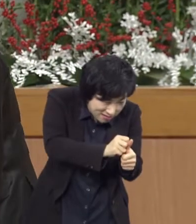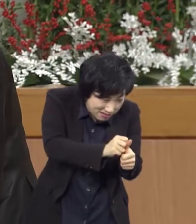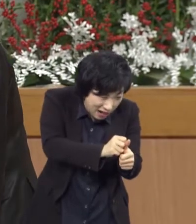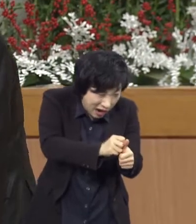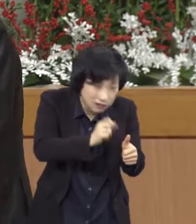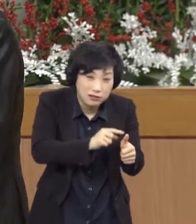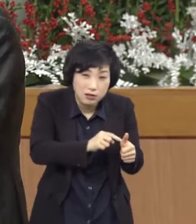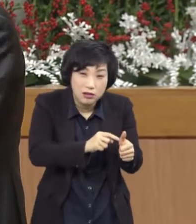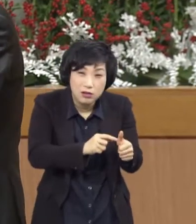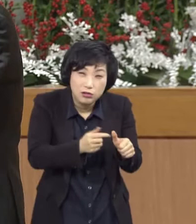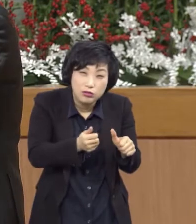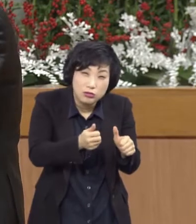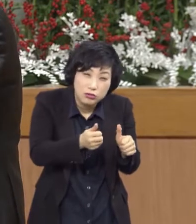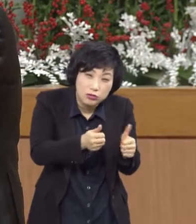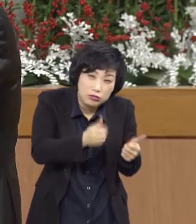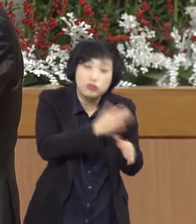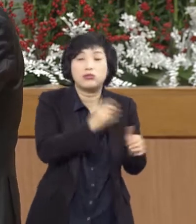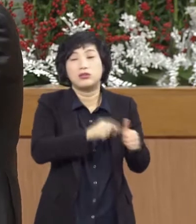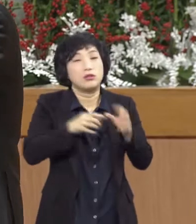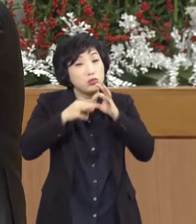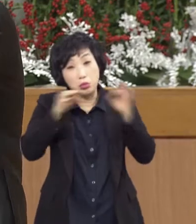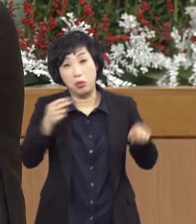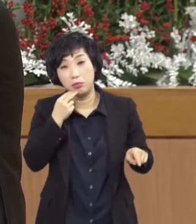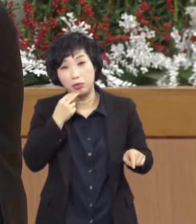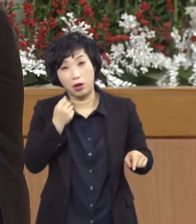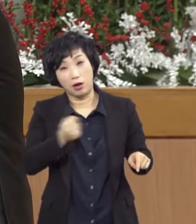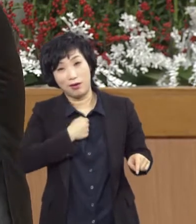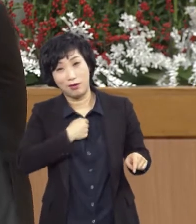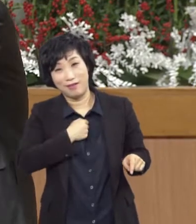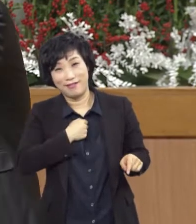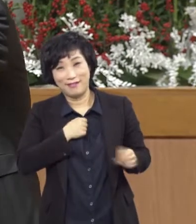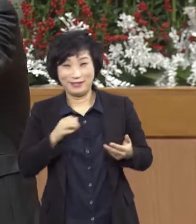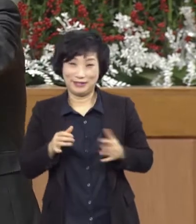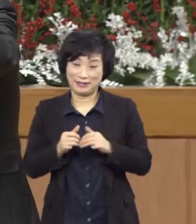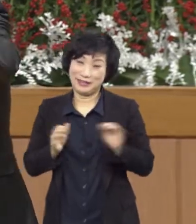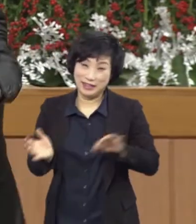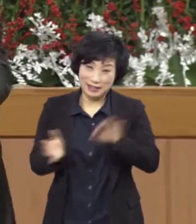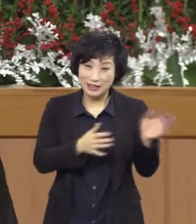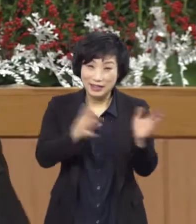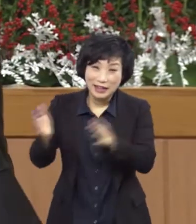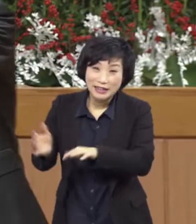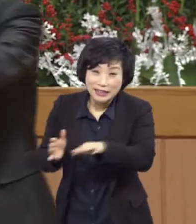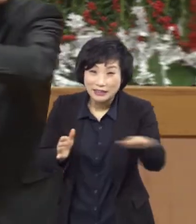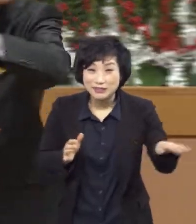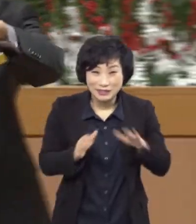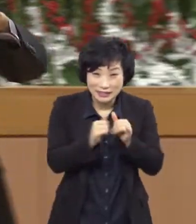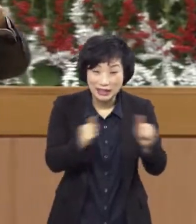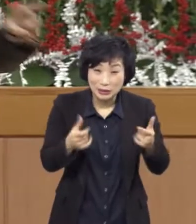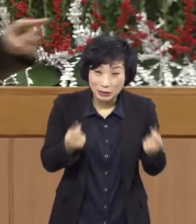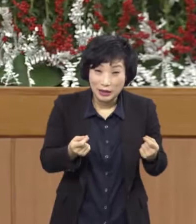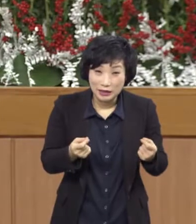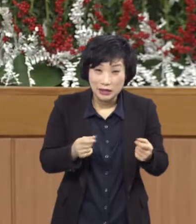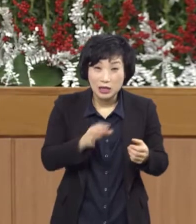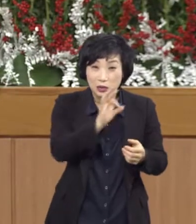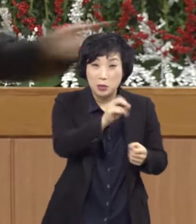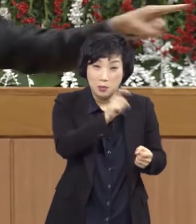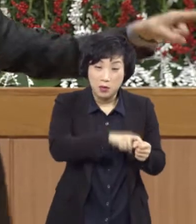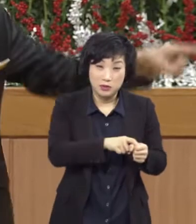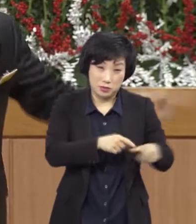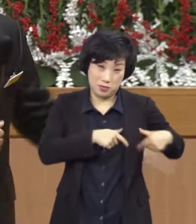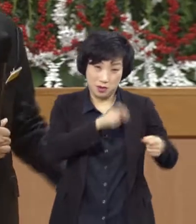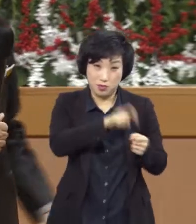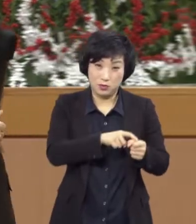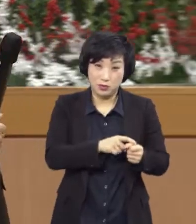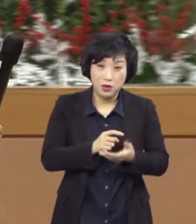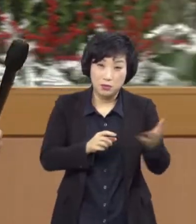일이 있습니까? 인간이 이렇게 돈 찾아 명예 찾아 권세 찾아 세속 찾아 가다가 지옥에 뚝뚝뚝뚝